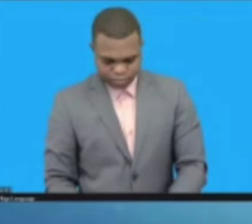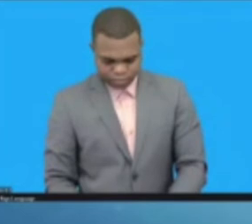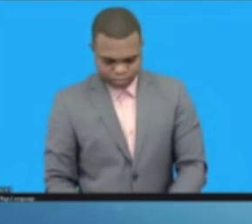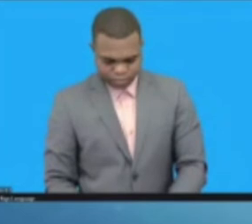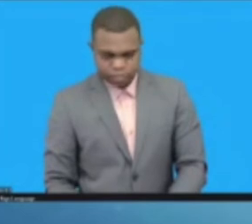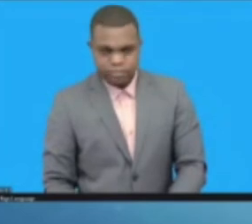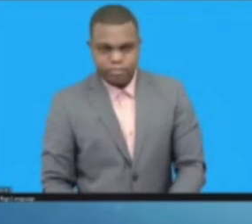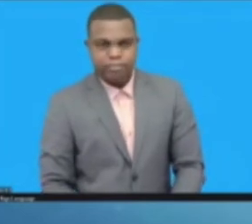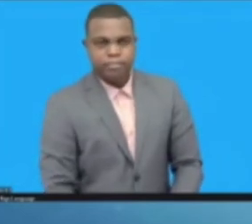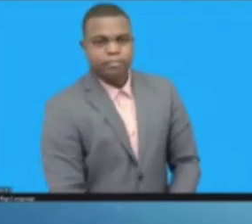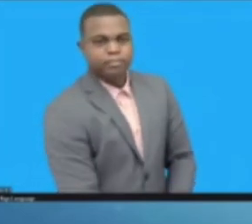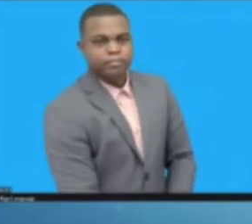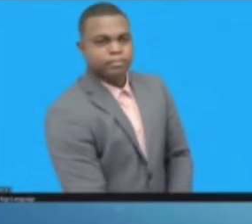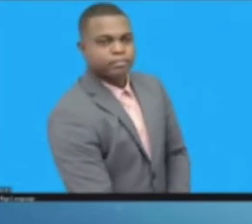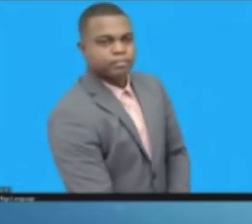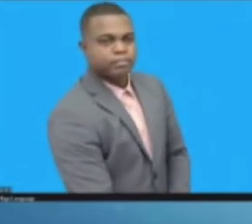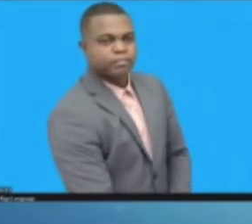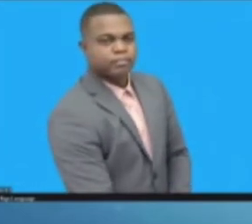Monsieur Leo Djanga,